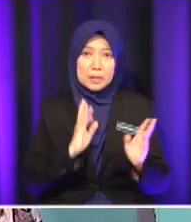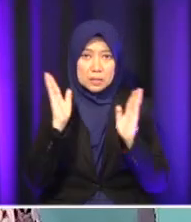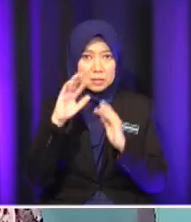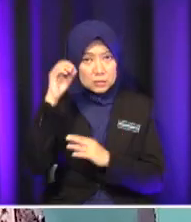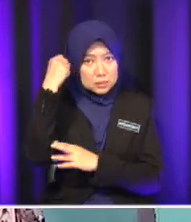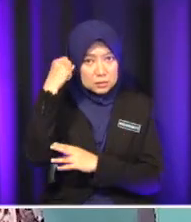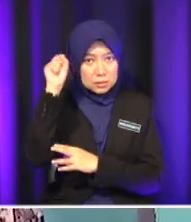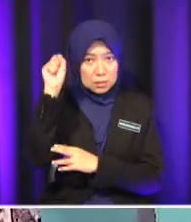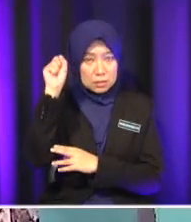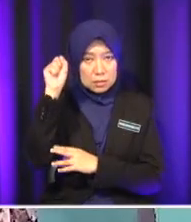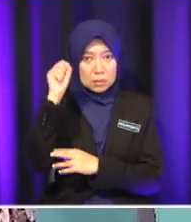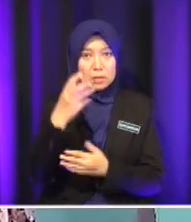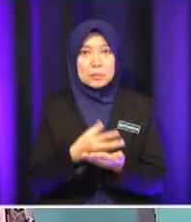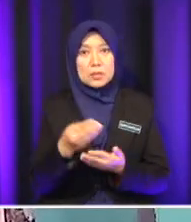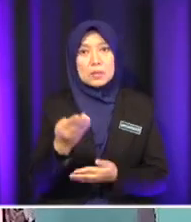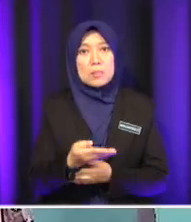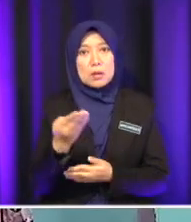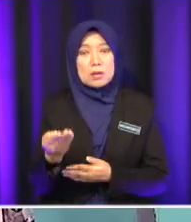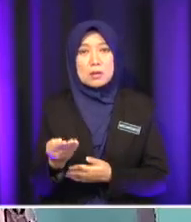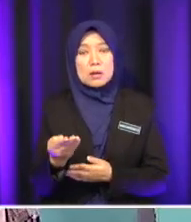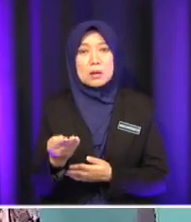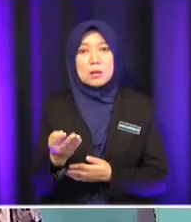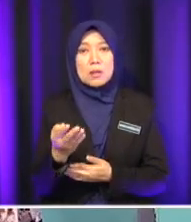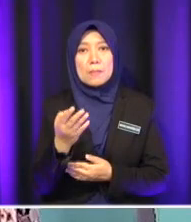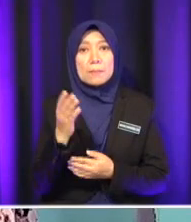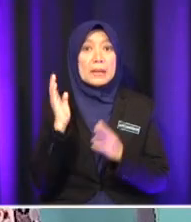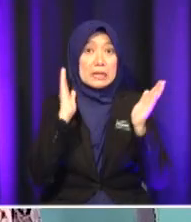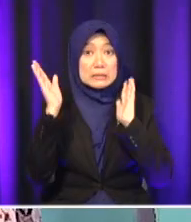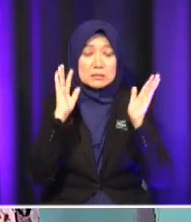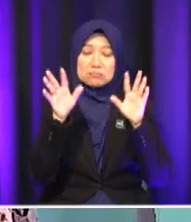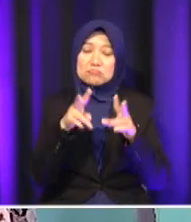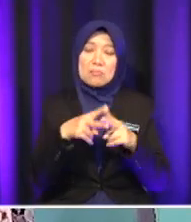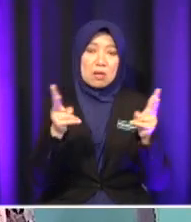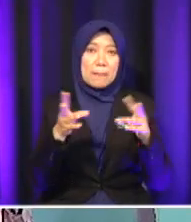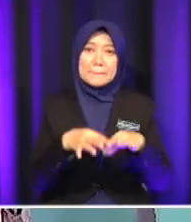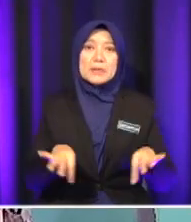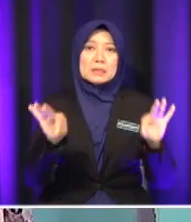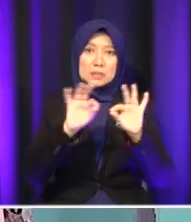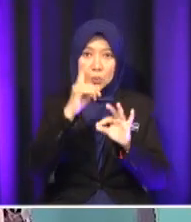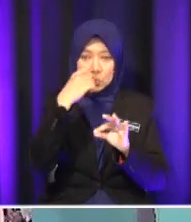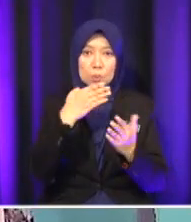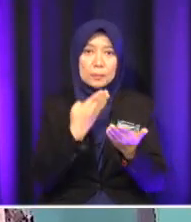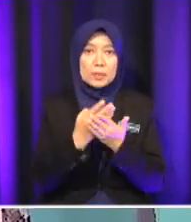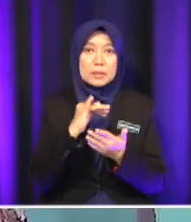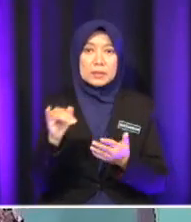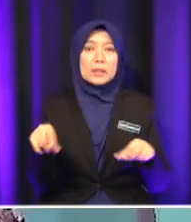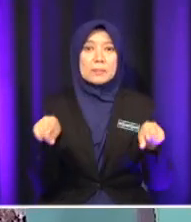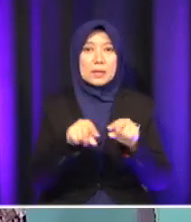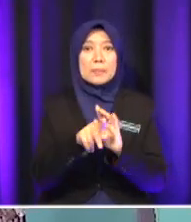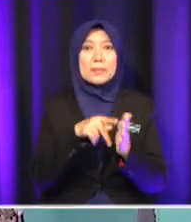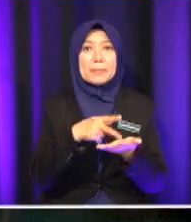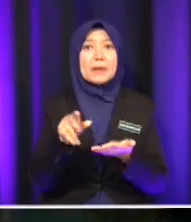bahwa membeli barang tempat tentu sebenarnya sangat penting dalam membantu memperbaiki imbangan pembayaran